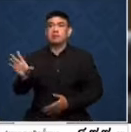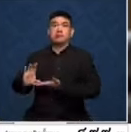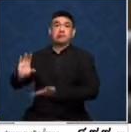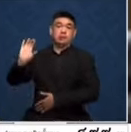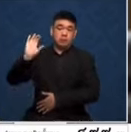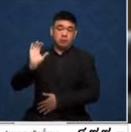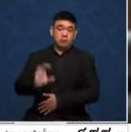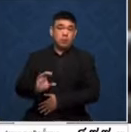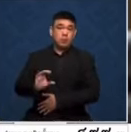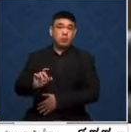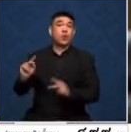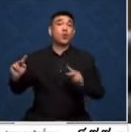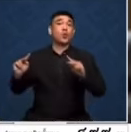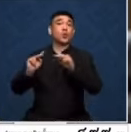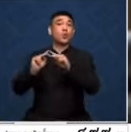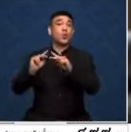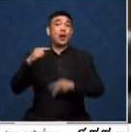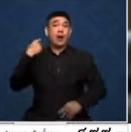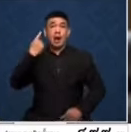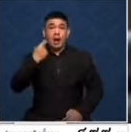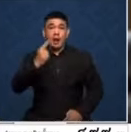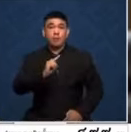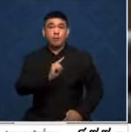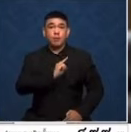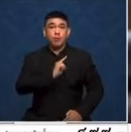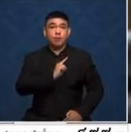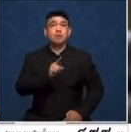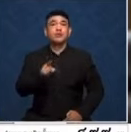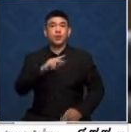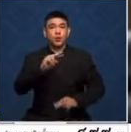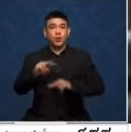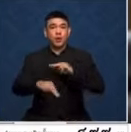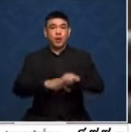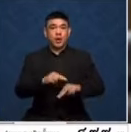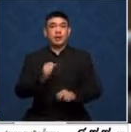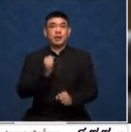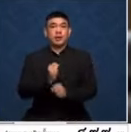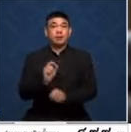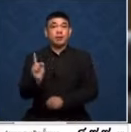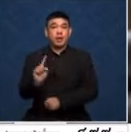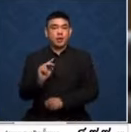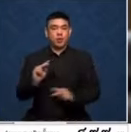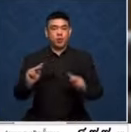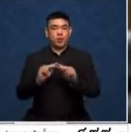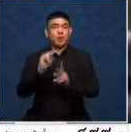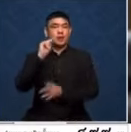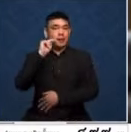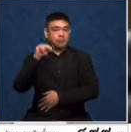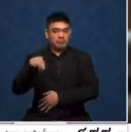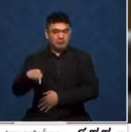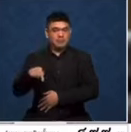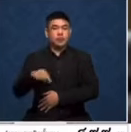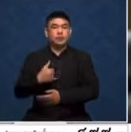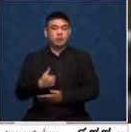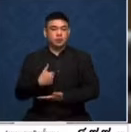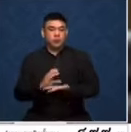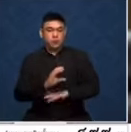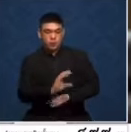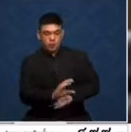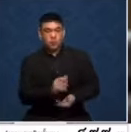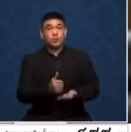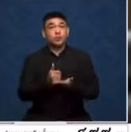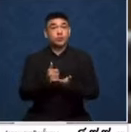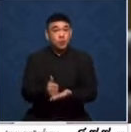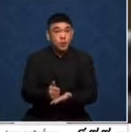แล้วก็กระทรวงที่มีอำนาจจัดสรรในการดูแลเรื่องนี้เช่นกรมชลประทานเข้าไปจัดสรรแล้วก็อย